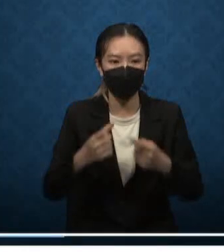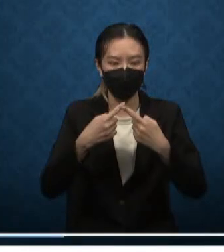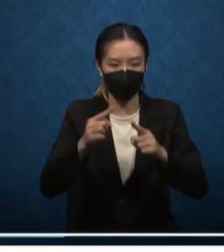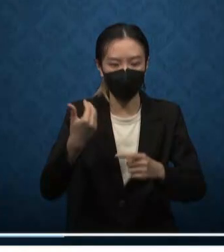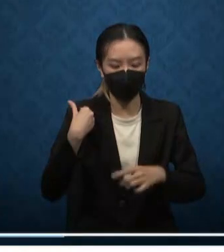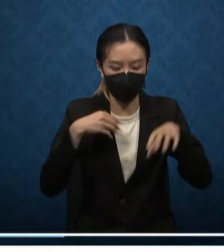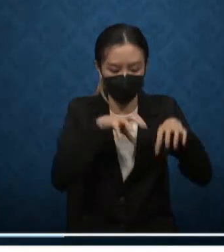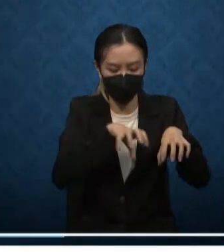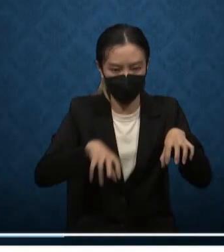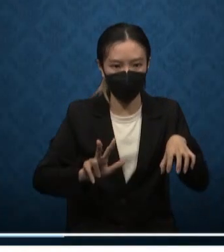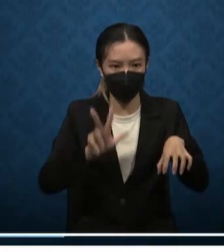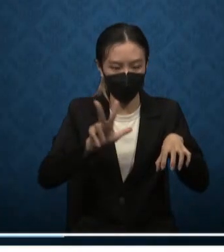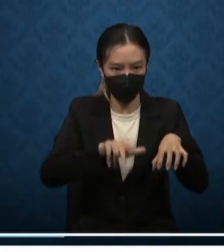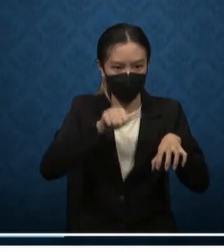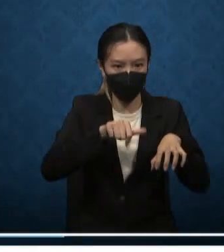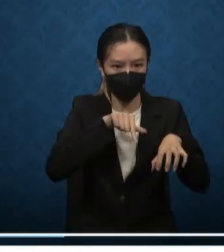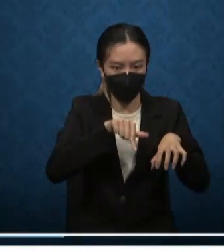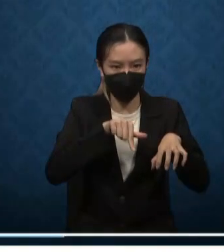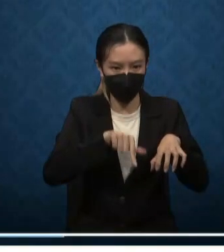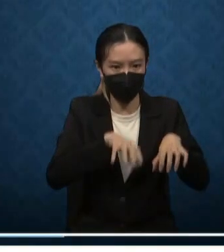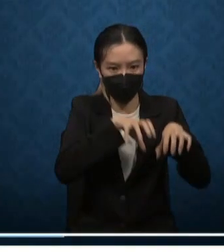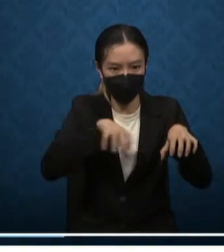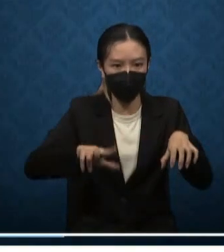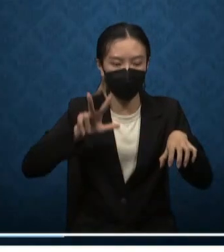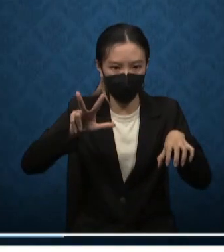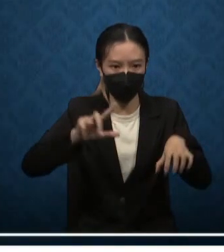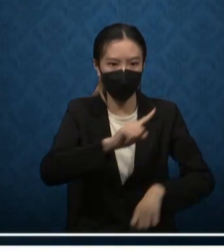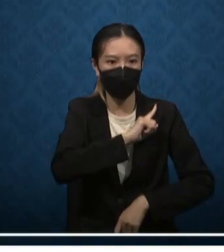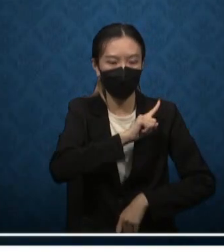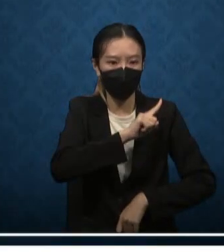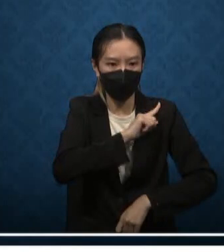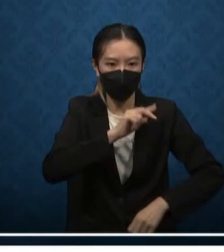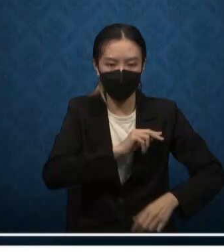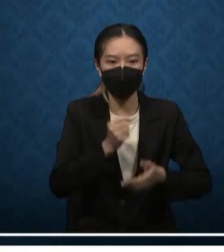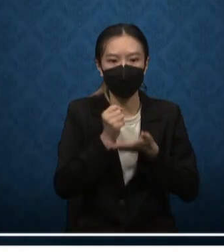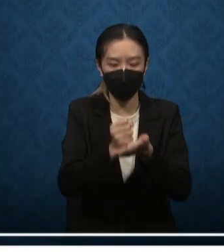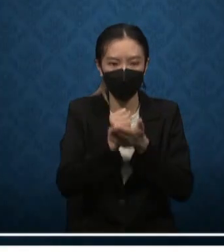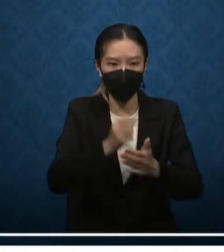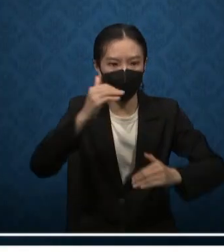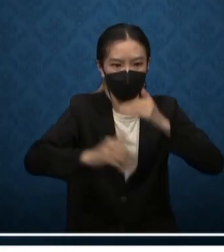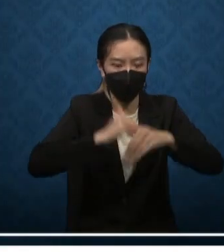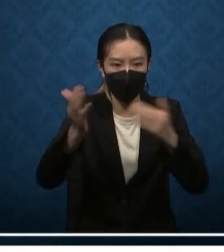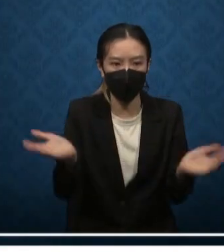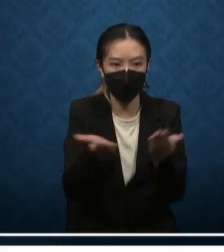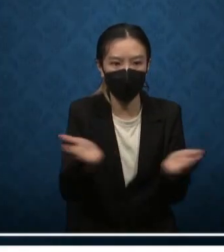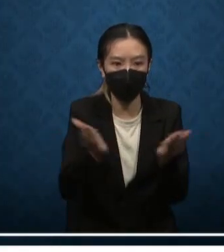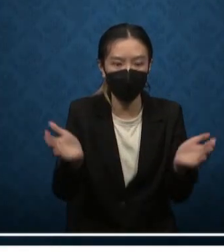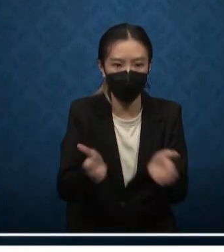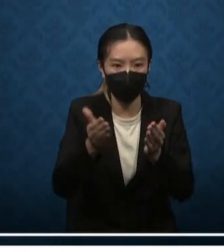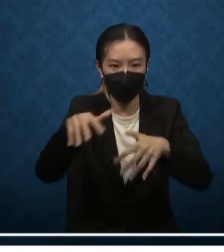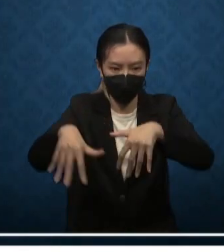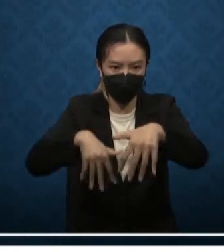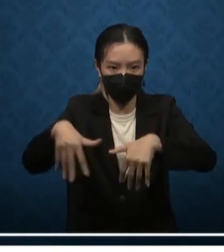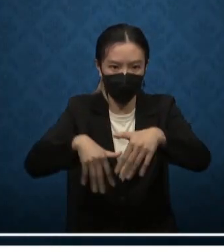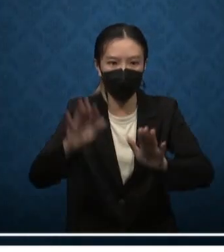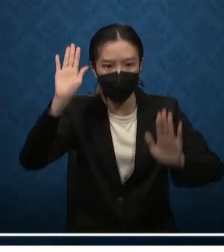3หน่วยงานหลักค่ะซึ่งควรจะเป็นหน่วยงานหลักที่จะรับผิดชอบภารกิจในการขับเคลื่อนศูนย์ส่งเสริมพัฒนาประชาธิปไตย